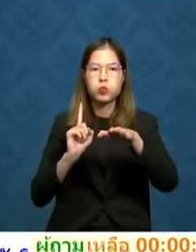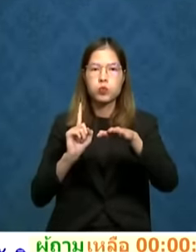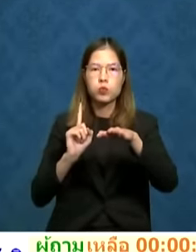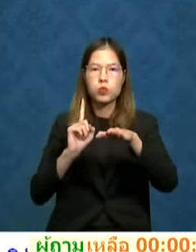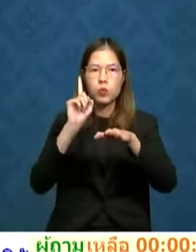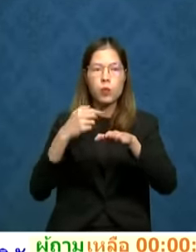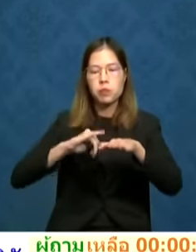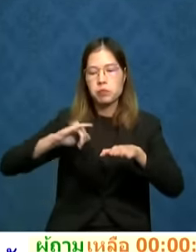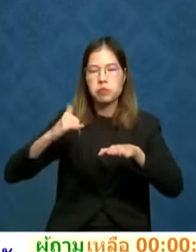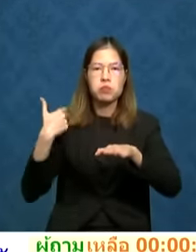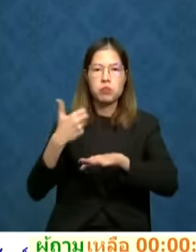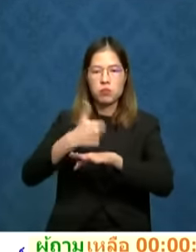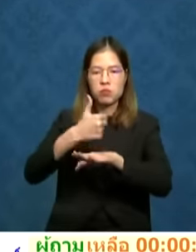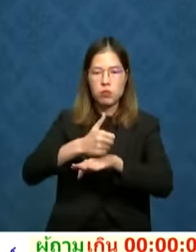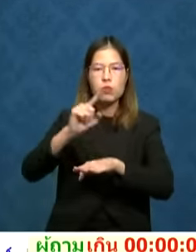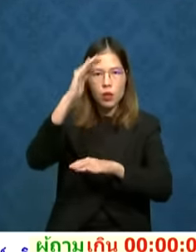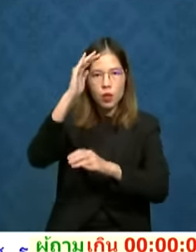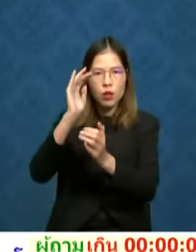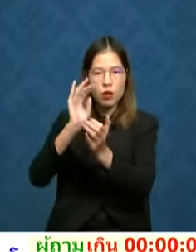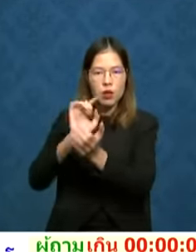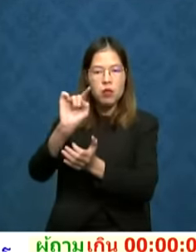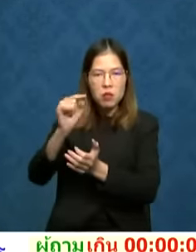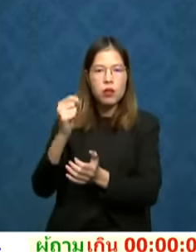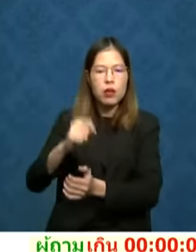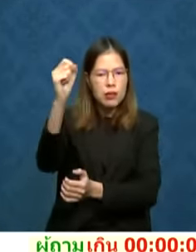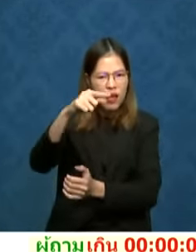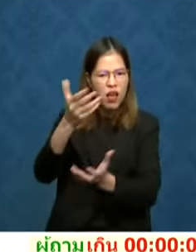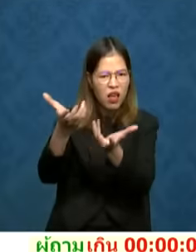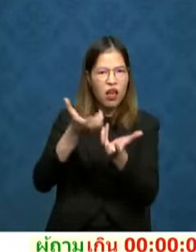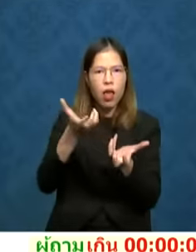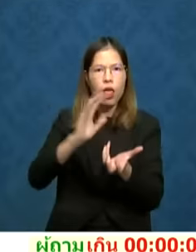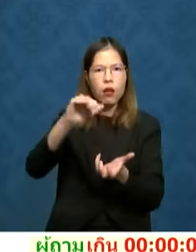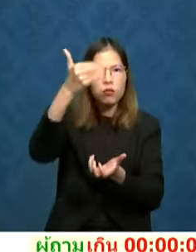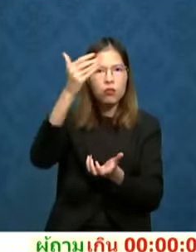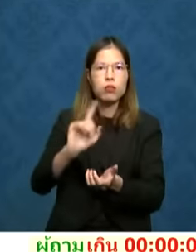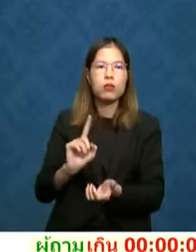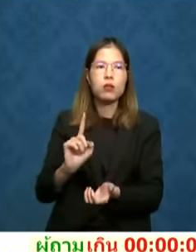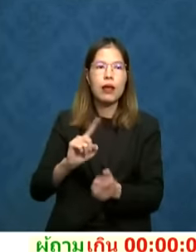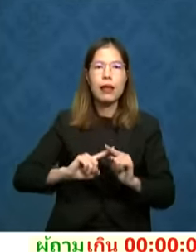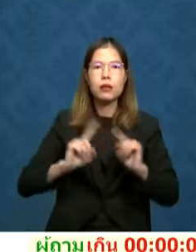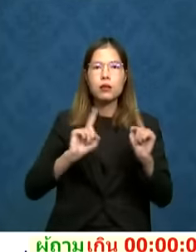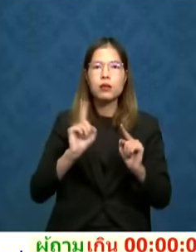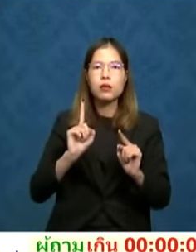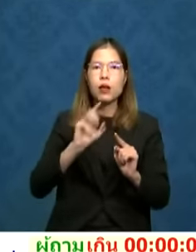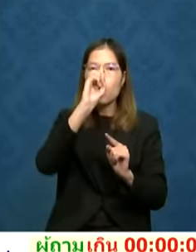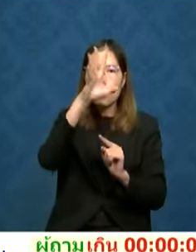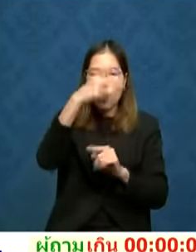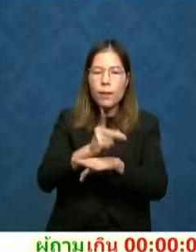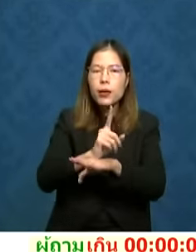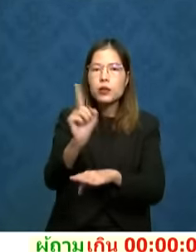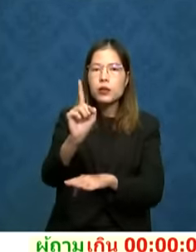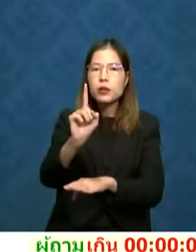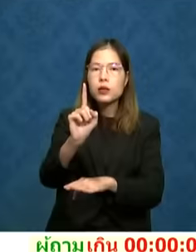ีระดับแ่ทั bis occasionallyพวกอetัชาไปสั่งว่าให้เอาลมาก่อน losses ใไปแบบนั้นแต่ต้เรงกทประทานนะครับ